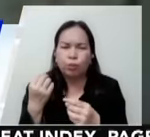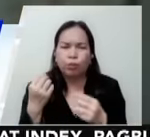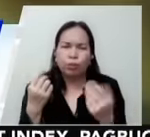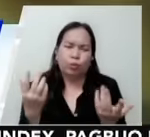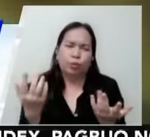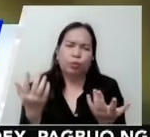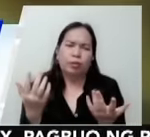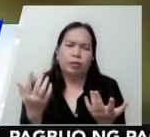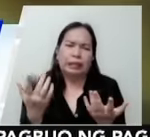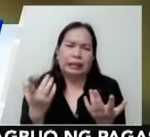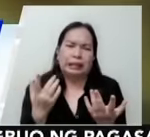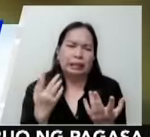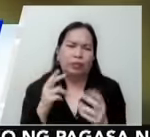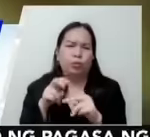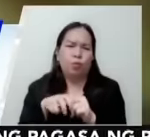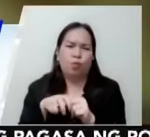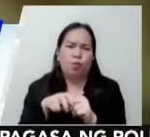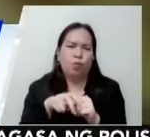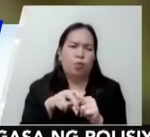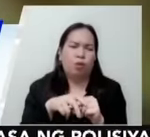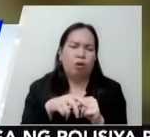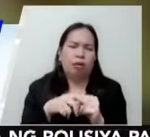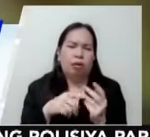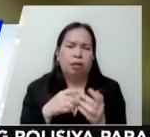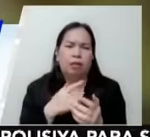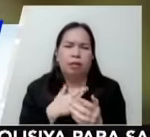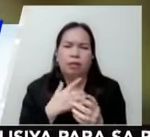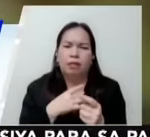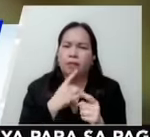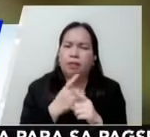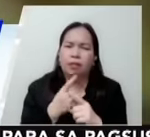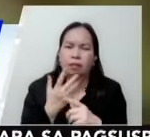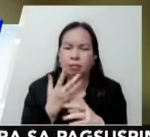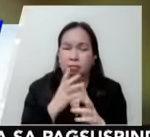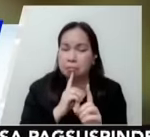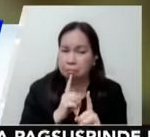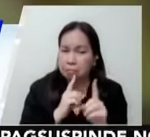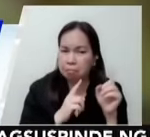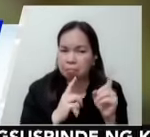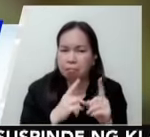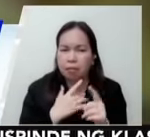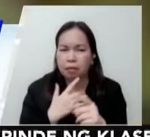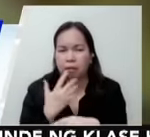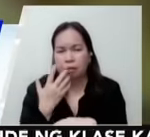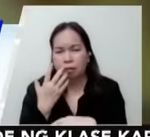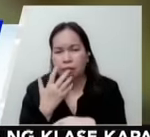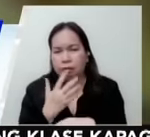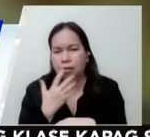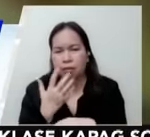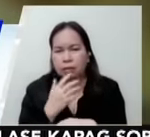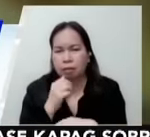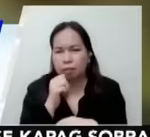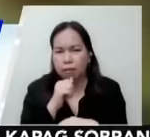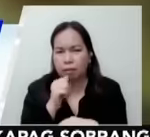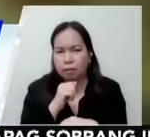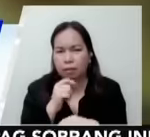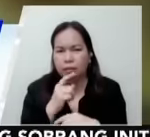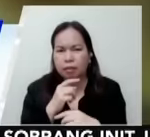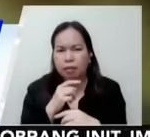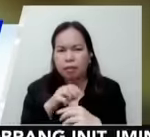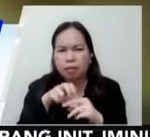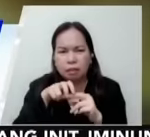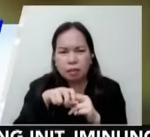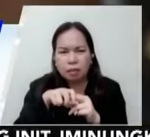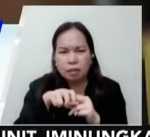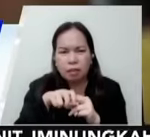selda. Nakaramdam ka rin talaga ng sakit ng katawan. Mas madalas yung nakatiklop kasi hindi naman po kami masyado nagagalaw